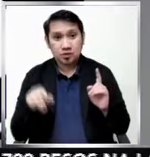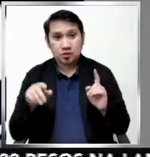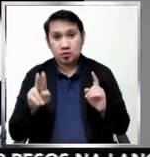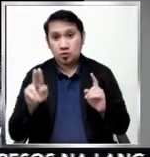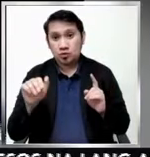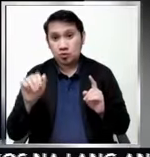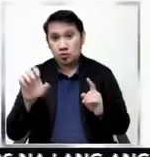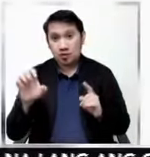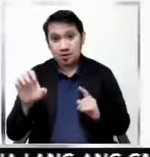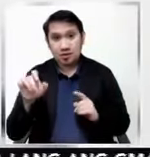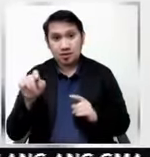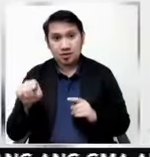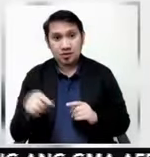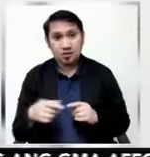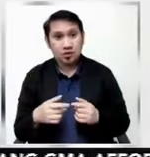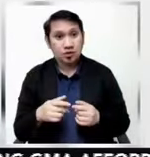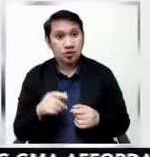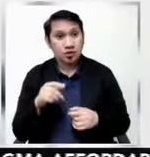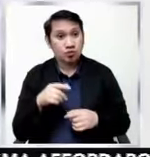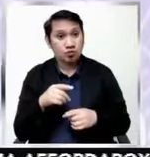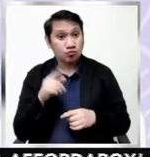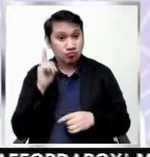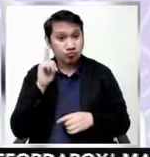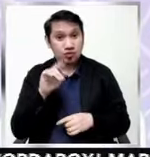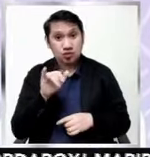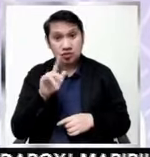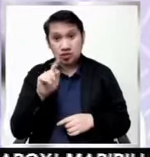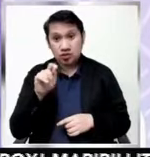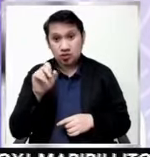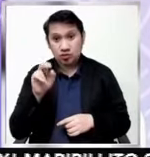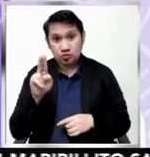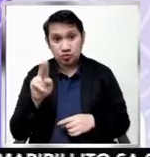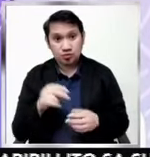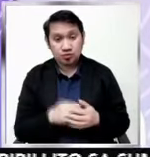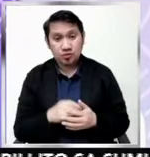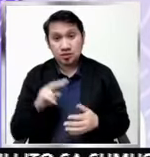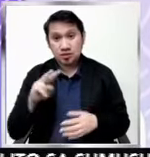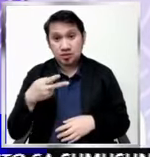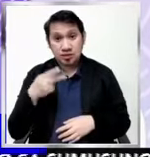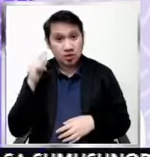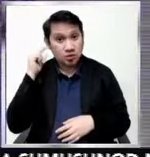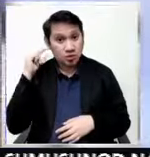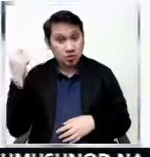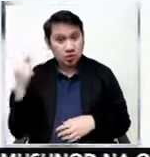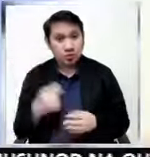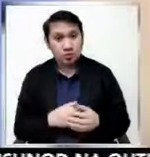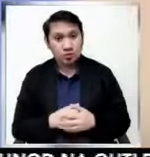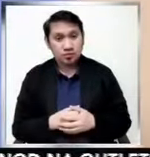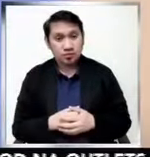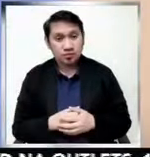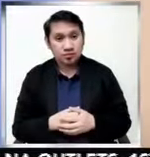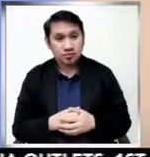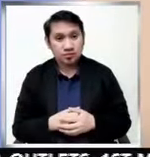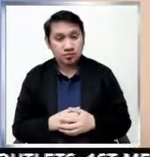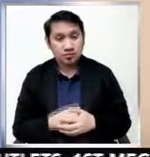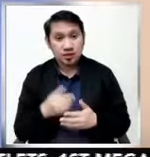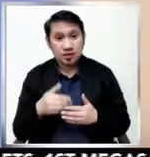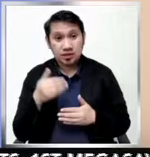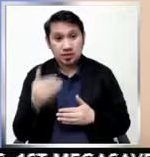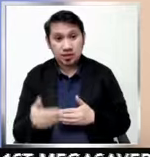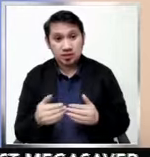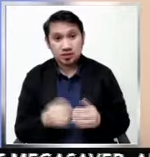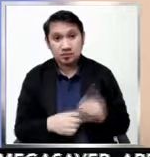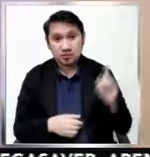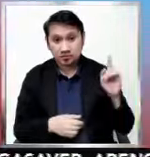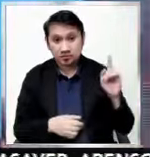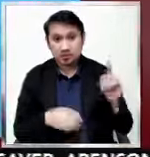ng Jiu Jitsu Women's 48kg weight class. Ikalawang ginto yan ng Pilipinas sa 19th Asian Games. Kasunod ang medalya ni pole vaulter